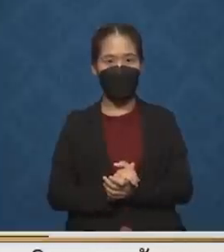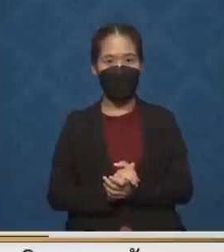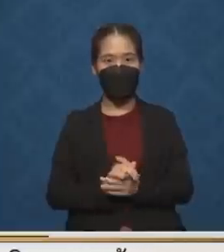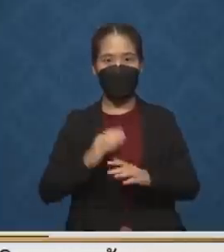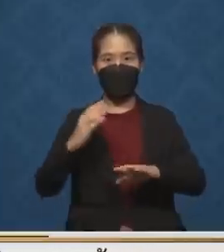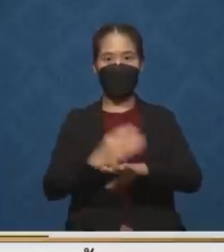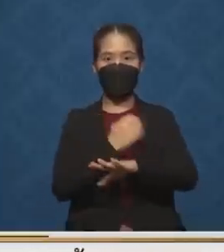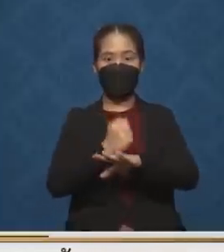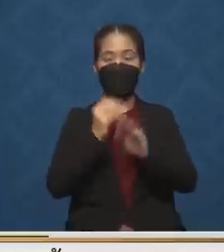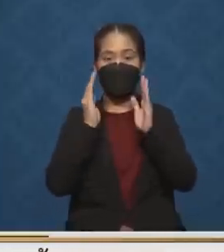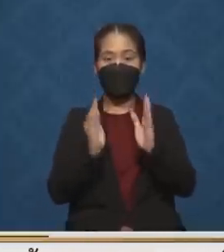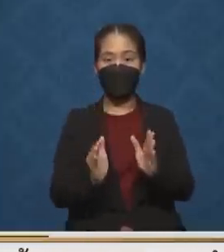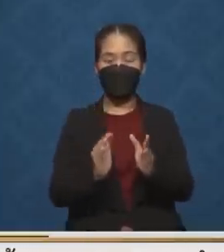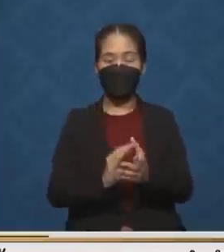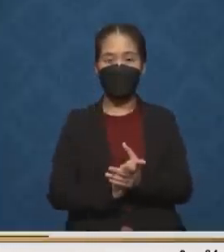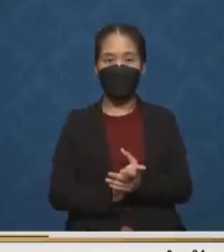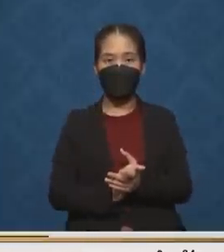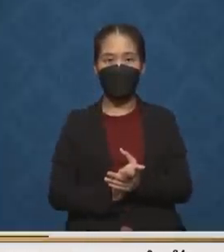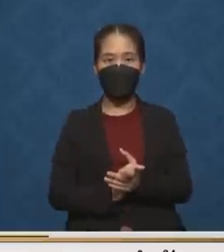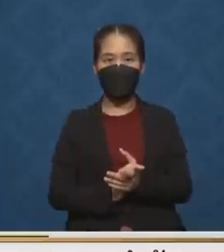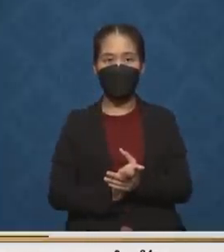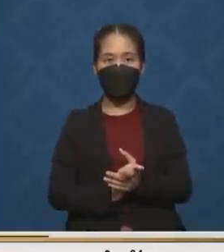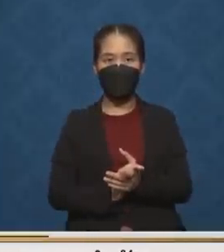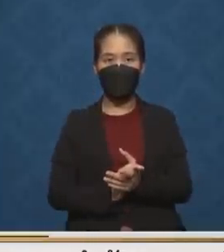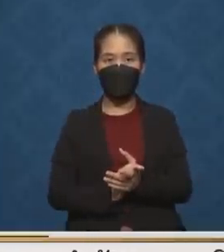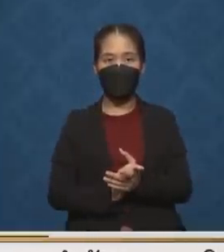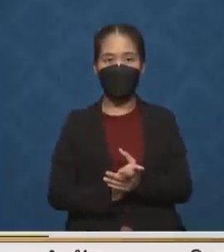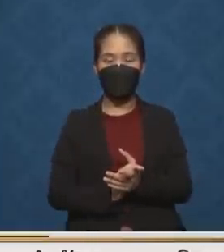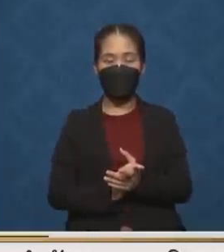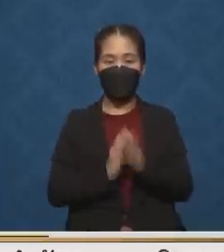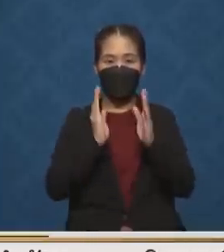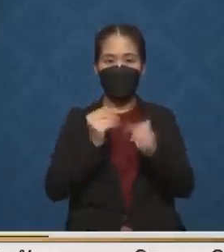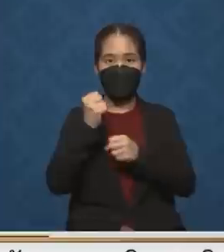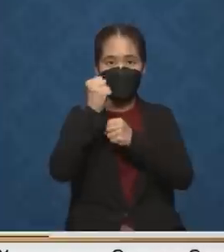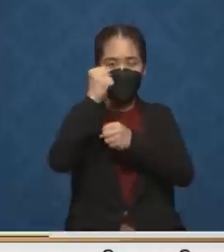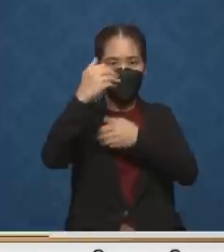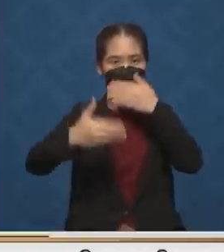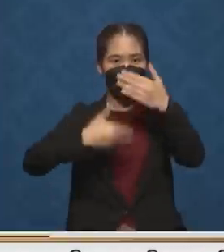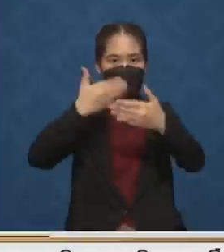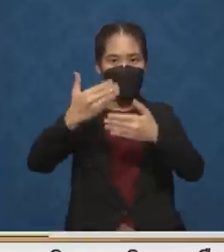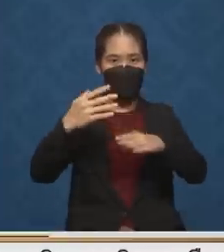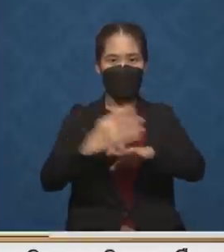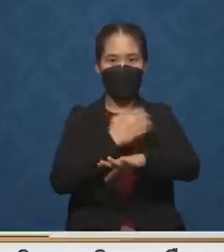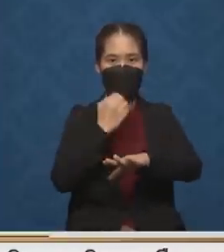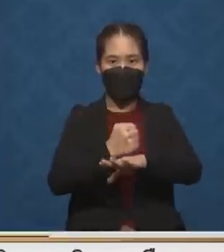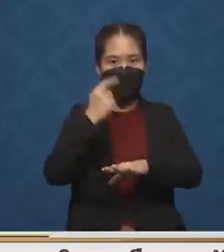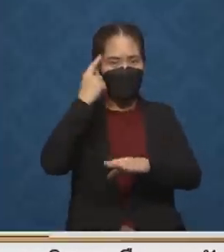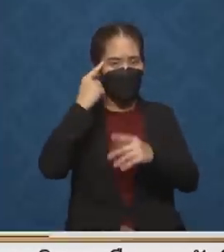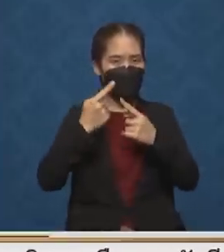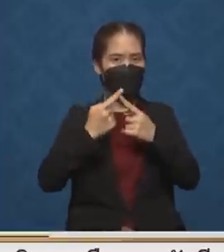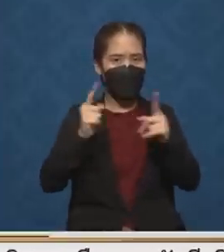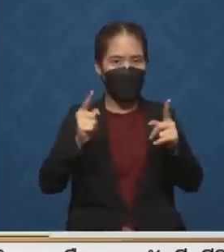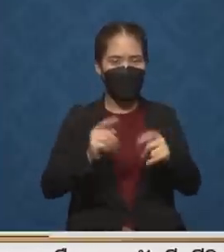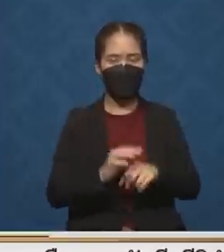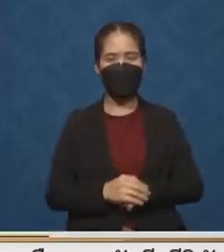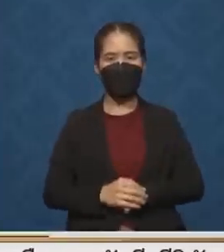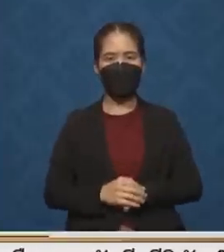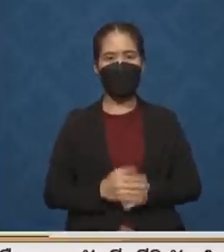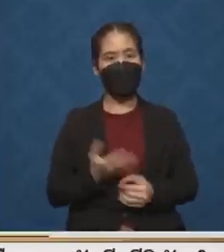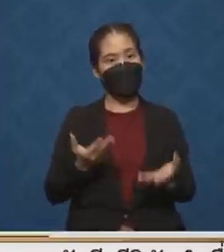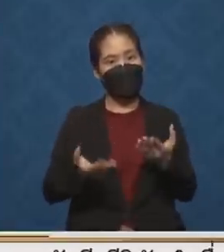องนอกเหนือจากนกกจกรรม นัเคลื่อนไว้ผู้เหนต่างทางการเมืองหออะไรก็แล้แต